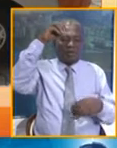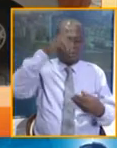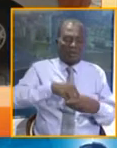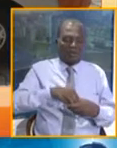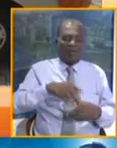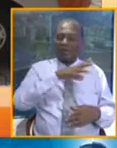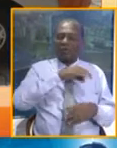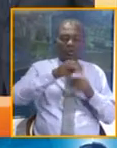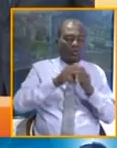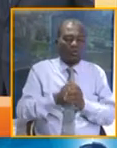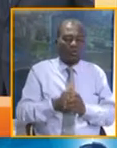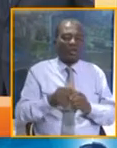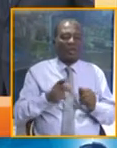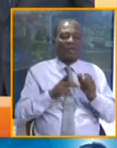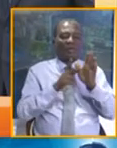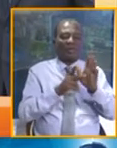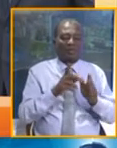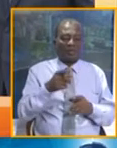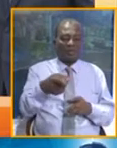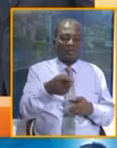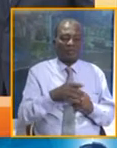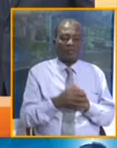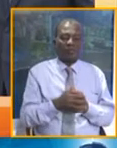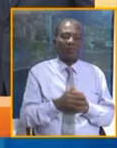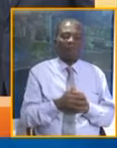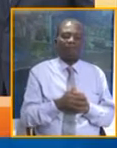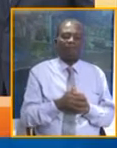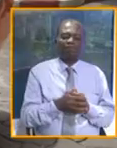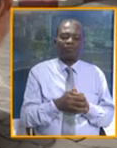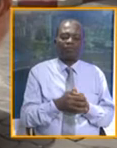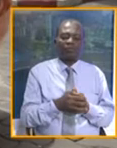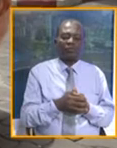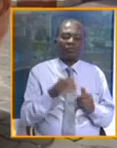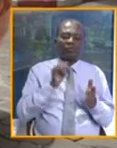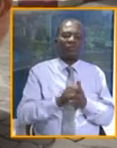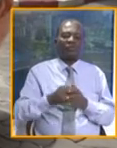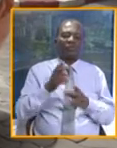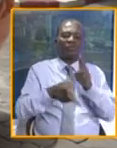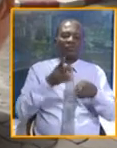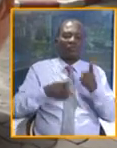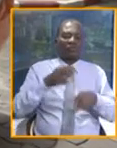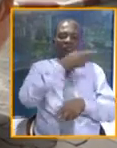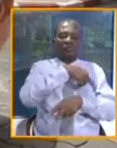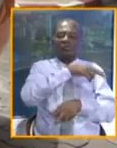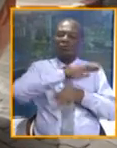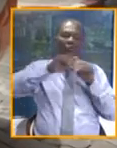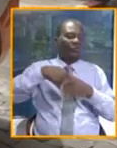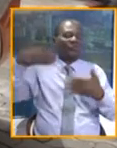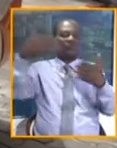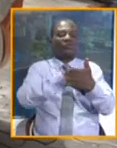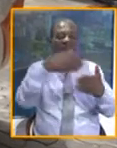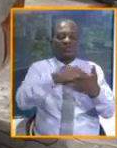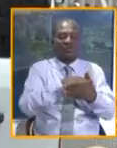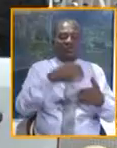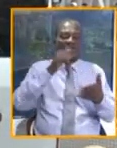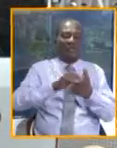de cette zone et les présenter dans ce reportage de Mamadou Kouassi. Cette ambulance médicalisée toute neuve est destinée au